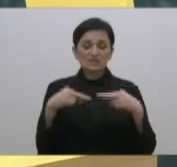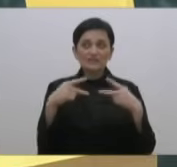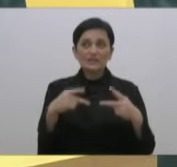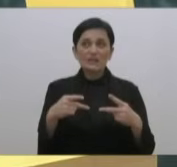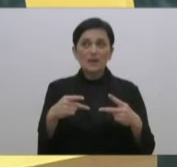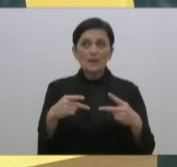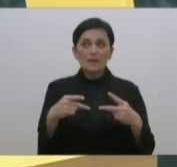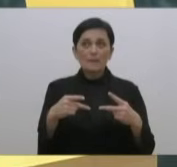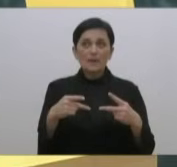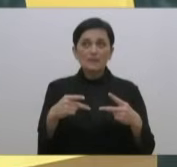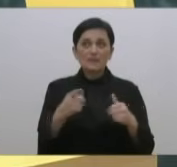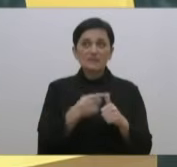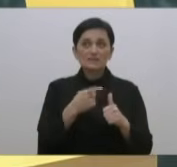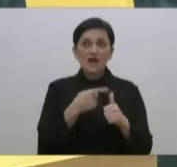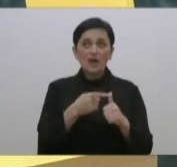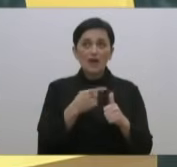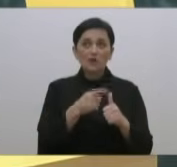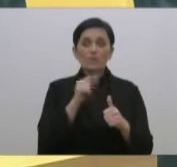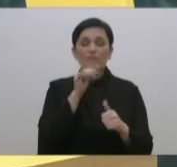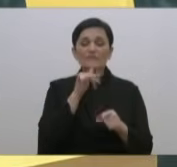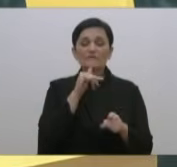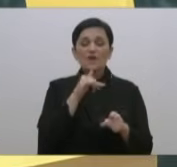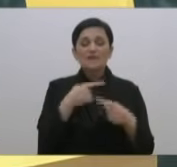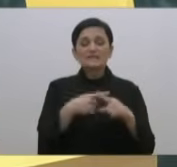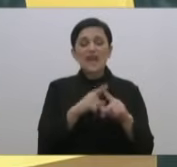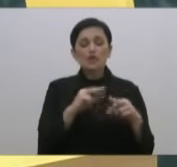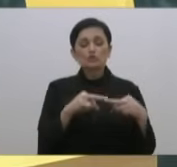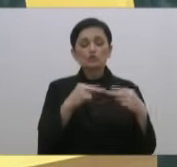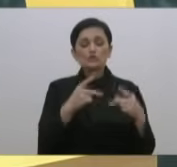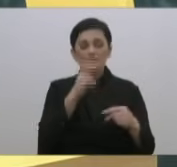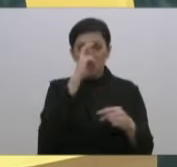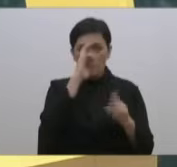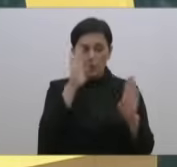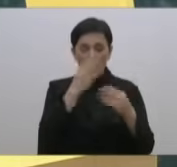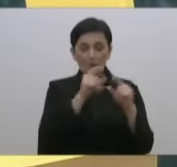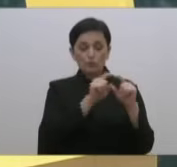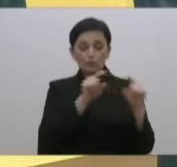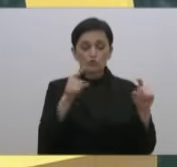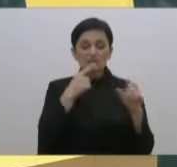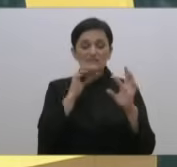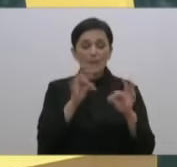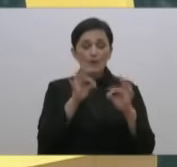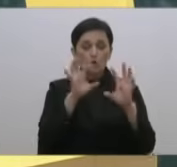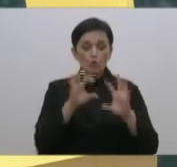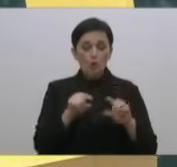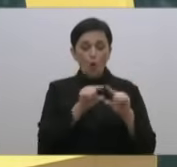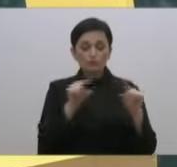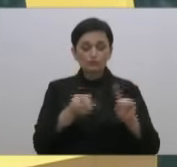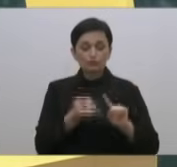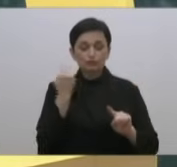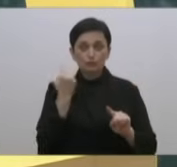ცვლილებების სახელით, რომ თითქოს ეს იყო ტექნიკური ცვლილების სახელმწიფო ღალატის მუხლის სისხლის სამართლის კოდექსიდან,